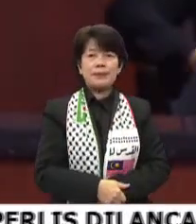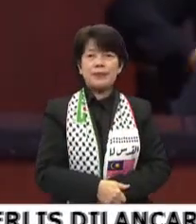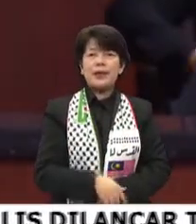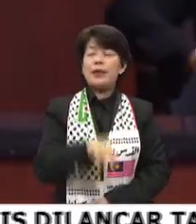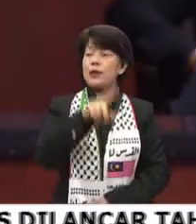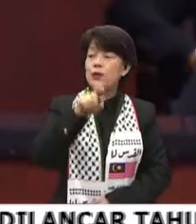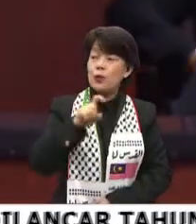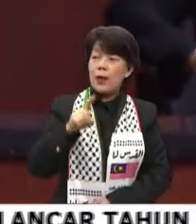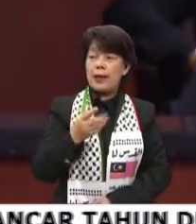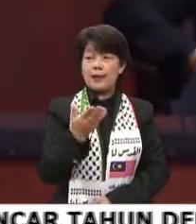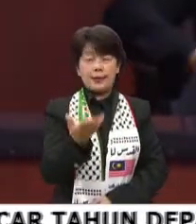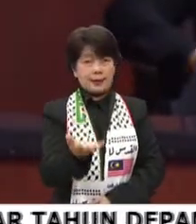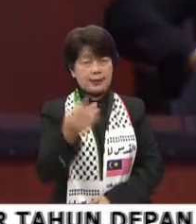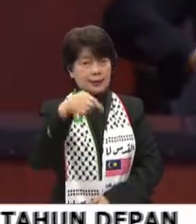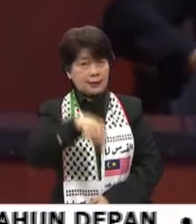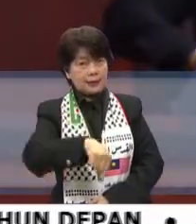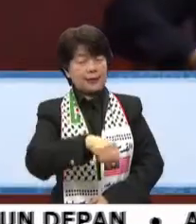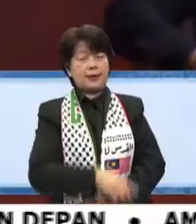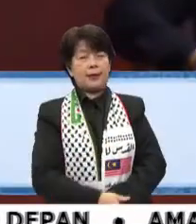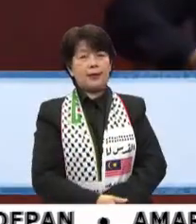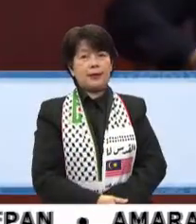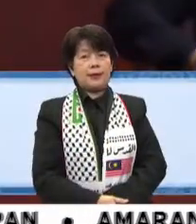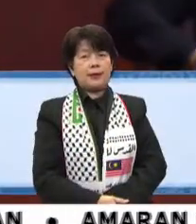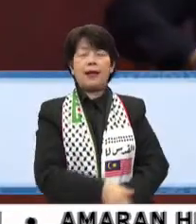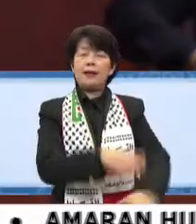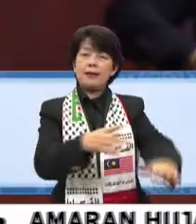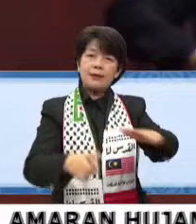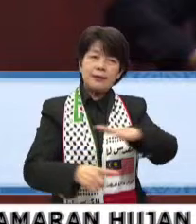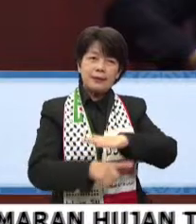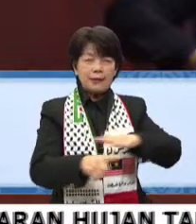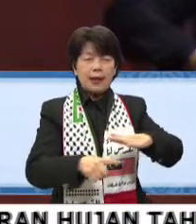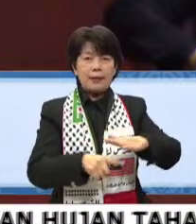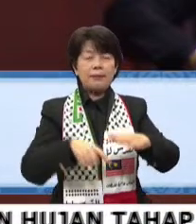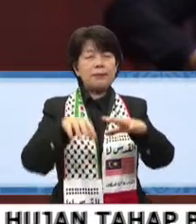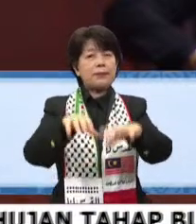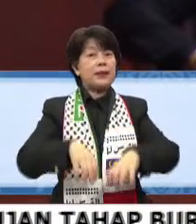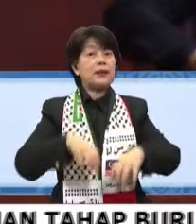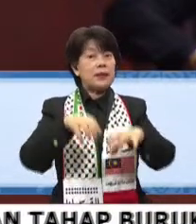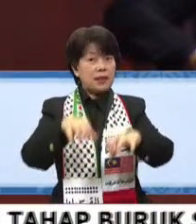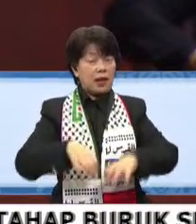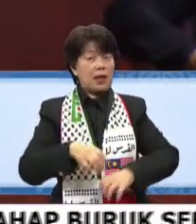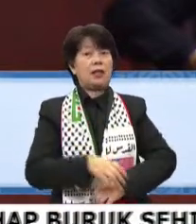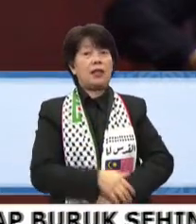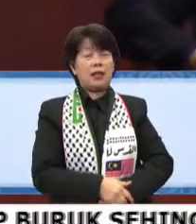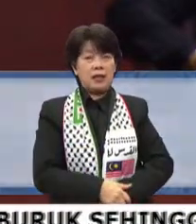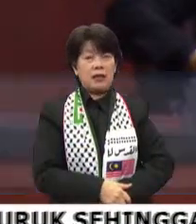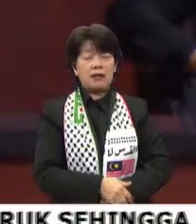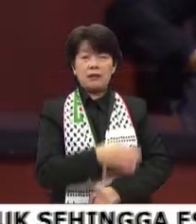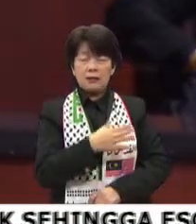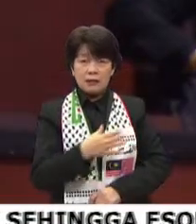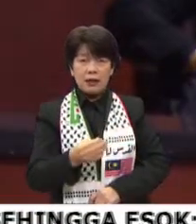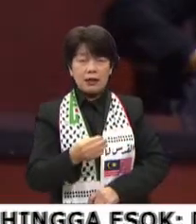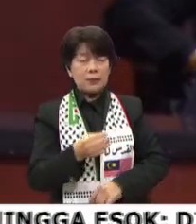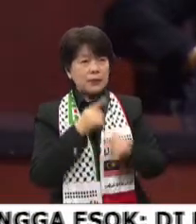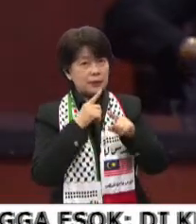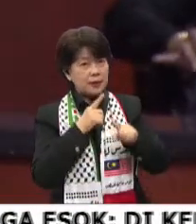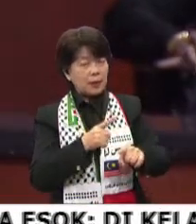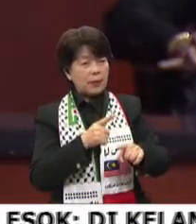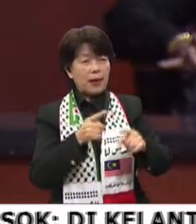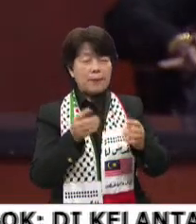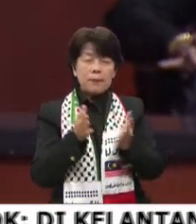secara umum soal dasar pertanian maka jawapan pun dalam bentuk